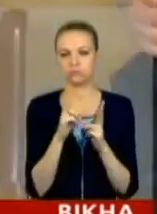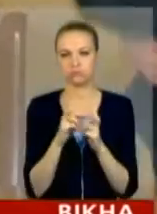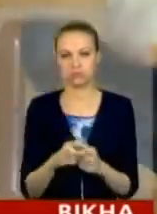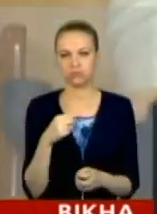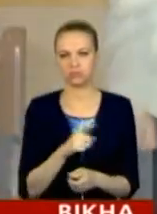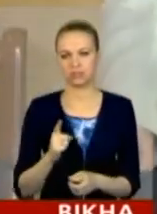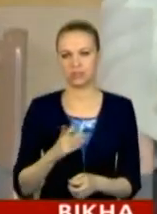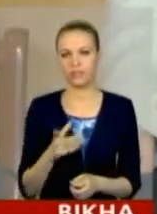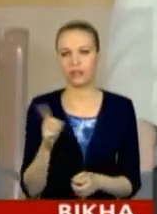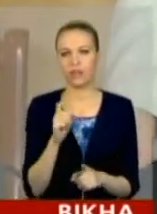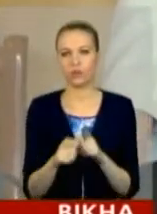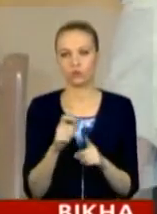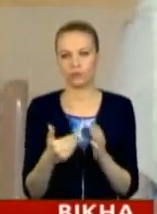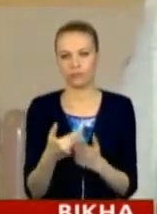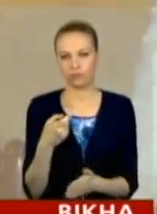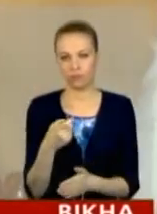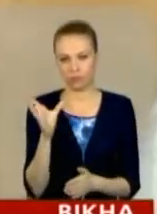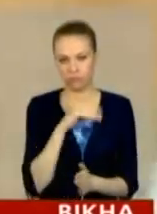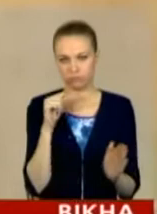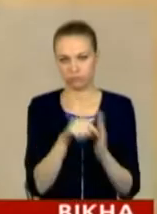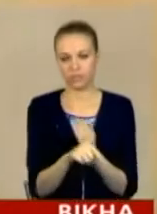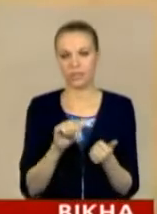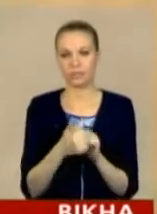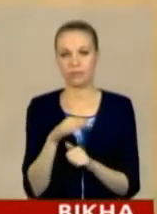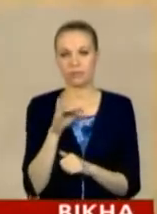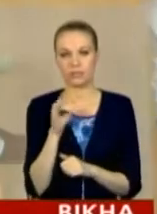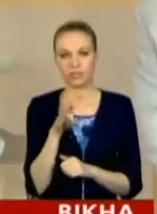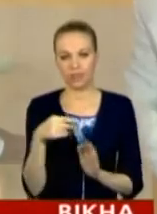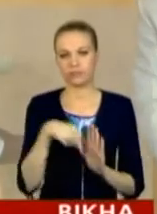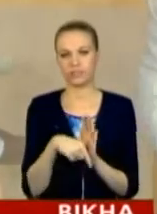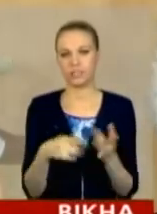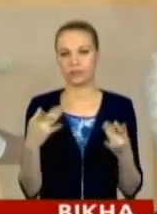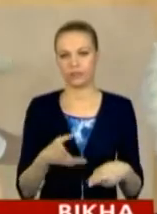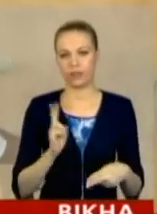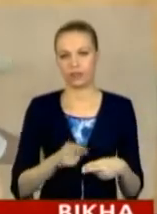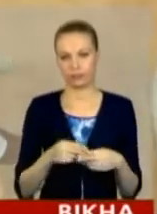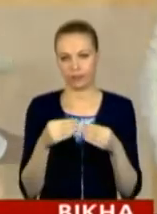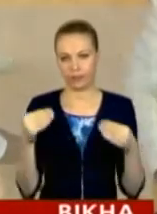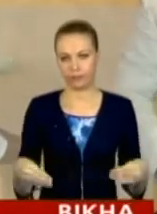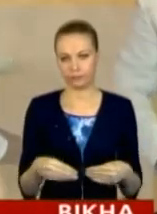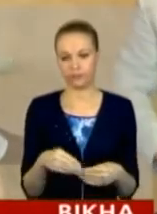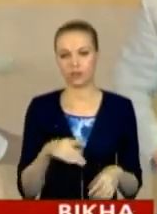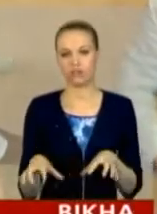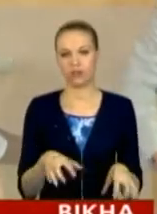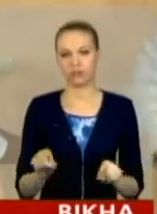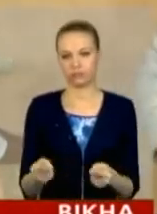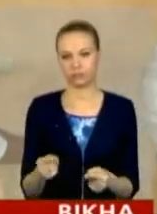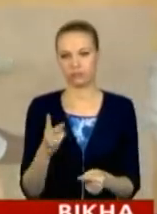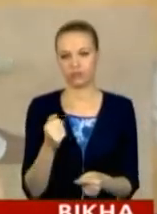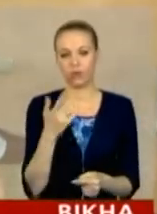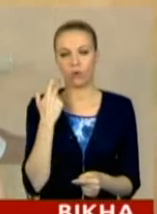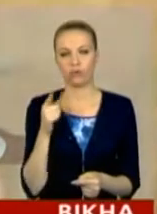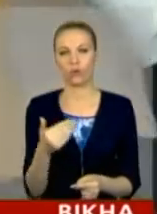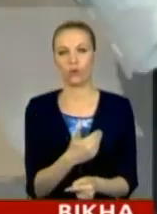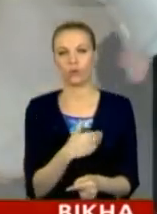не витримує навіть кулі від пістолета, адже замість титанової всередині звичайна металева пластина. Шахраїв затримали на гарячому, коли